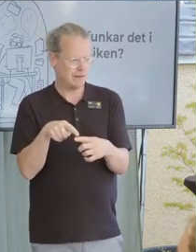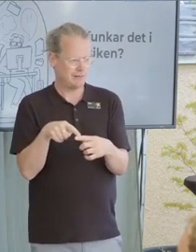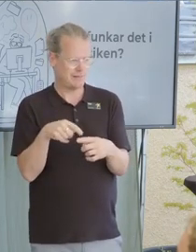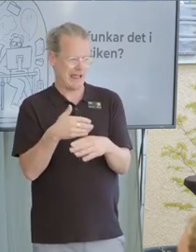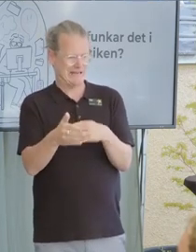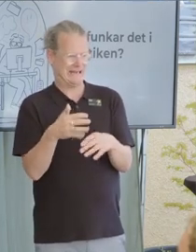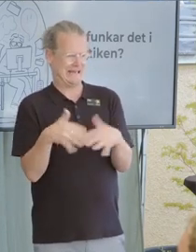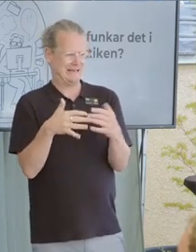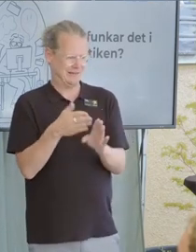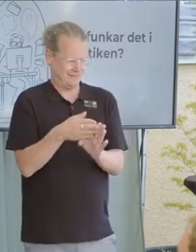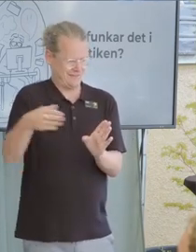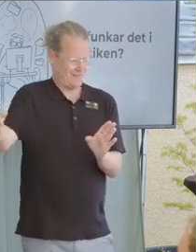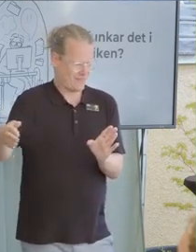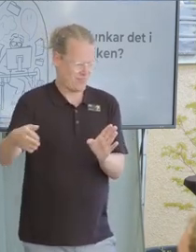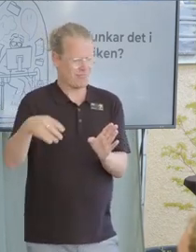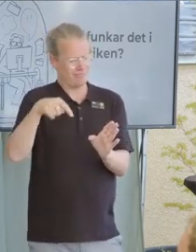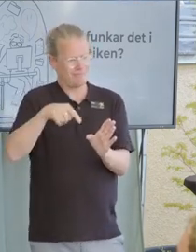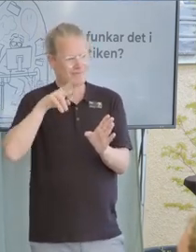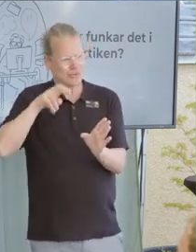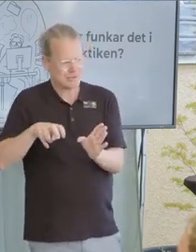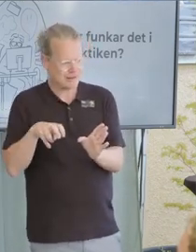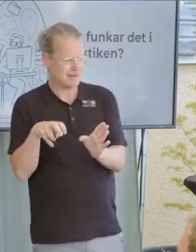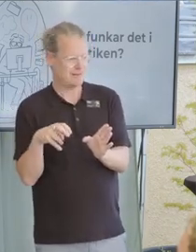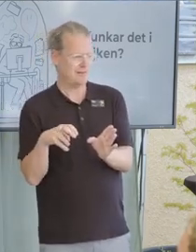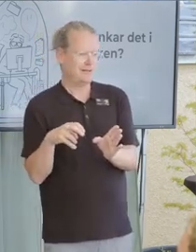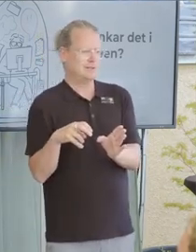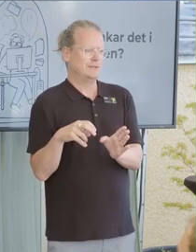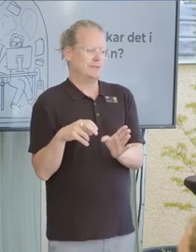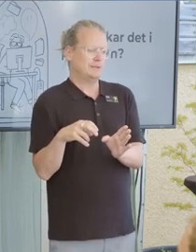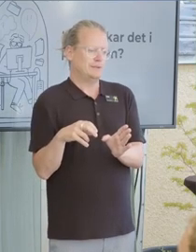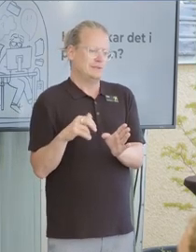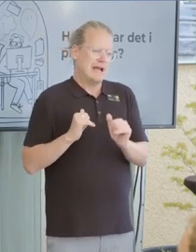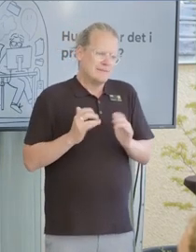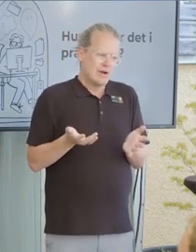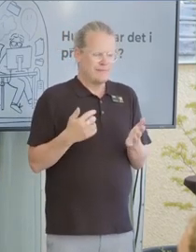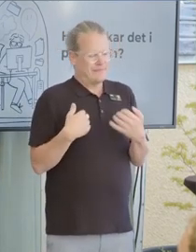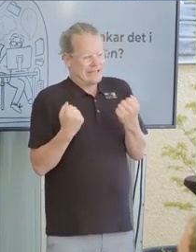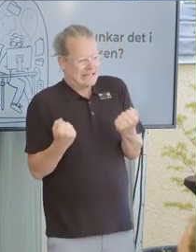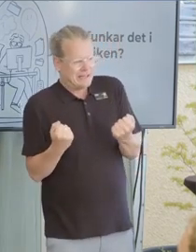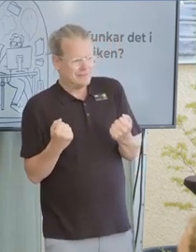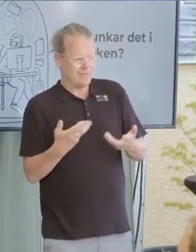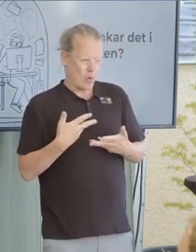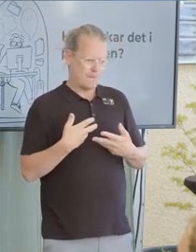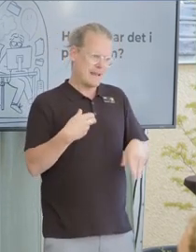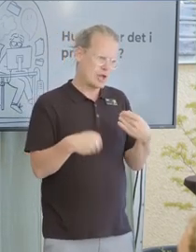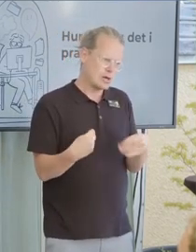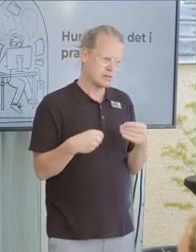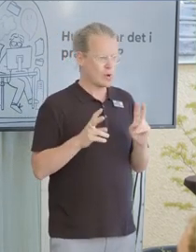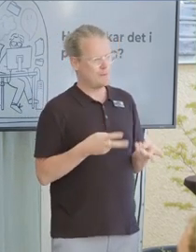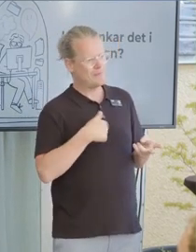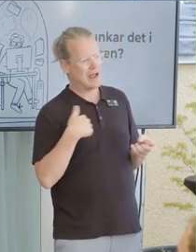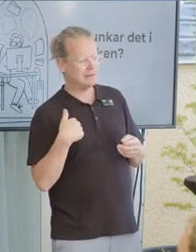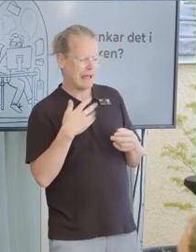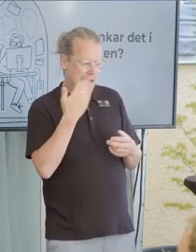är det viktigt att ha såklart tillgången till materialet som vi arbetar med. Och man kan med kvantitativa metoder kan man